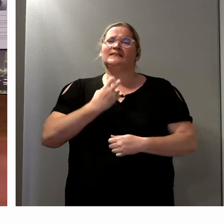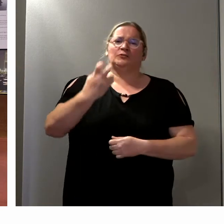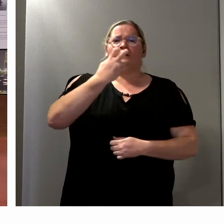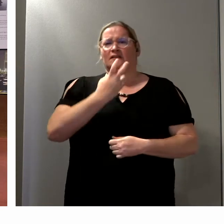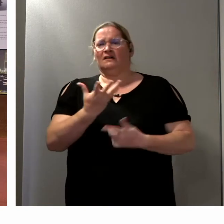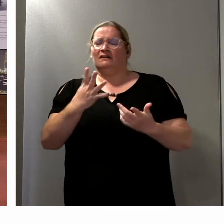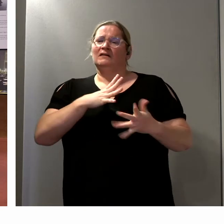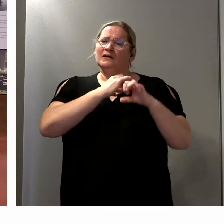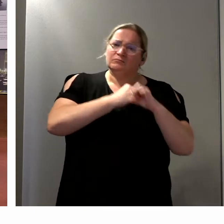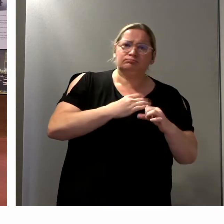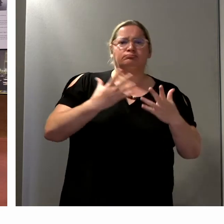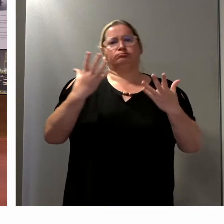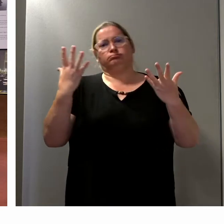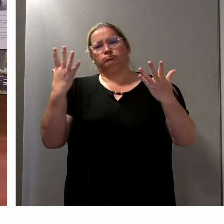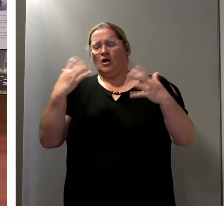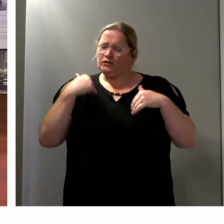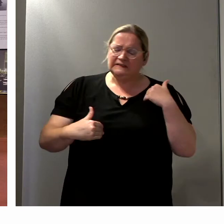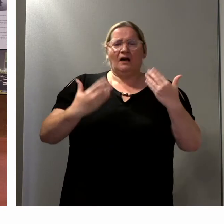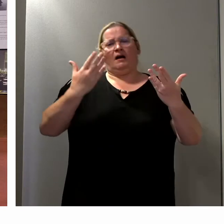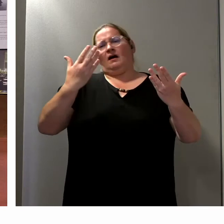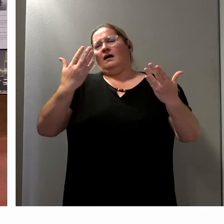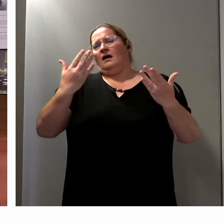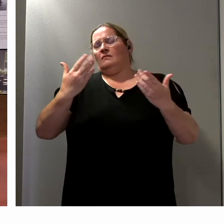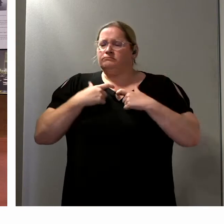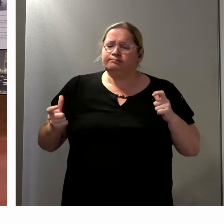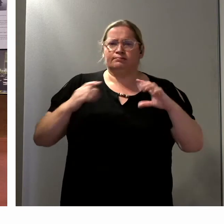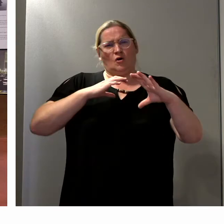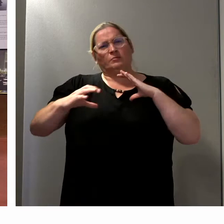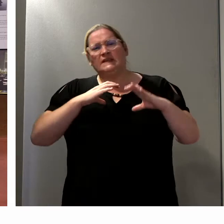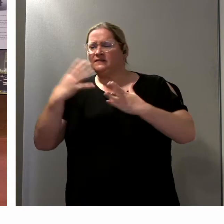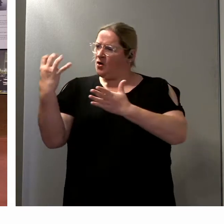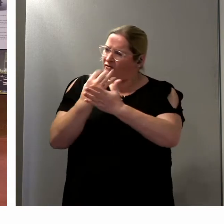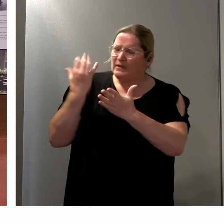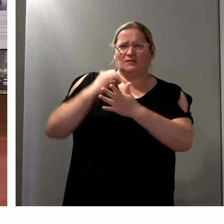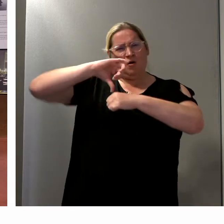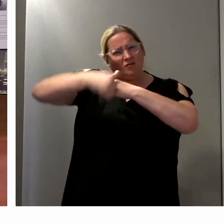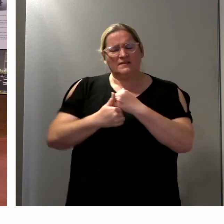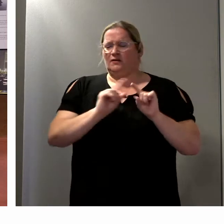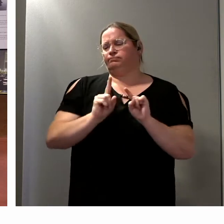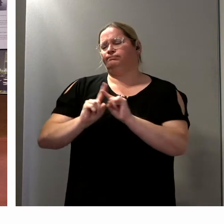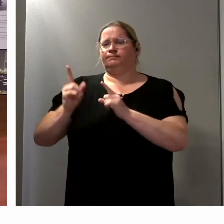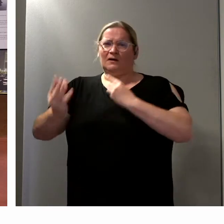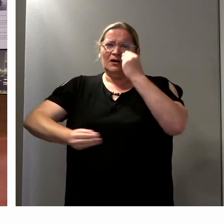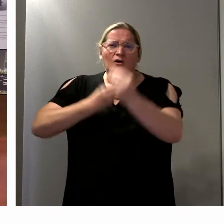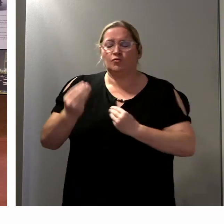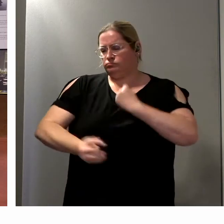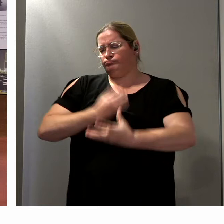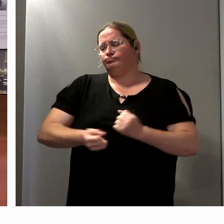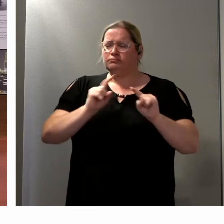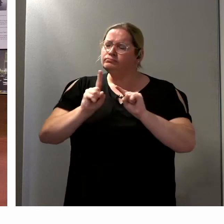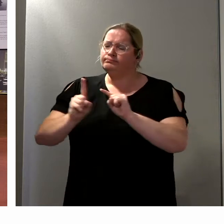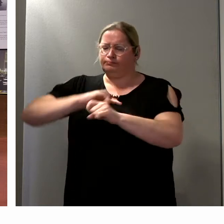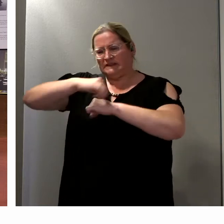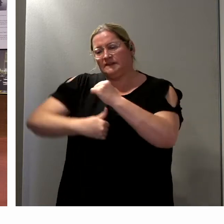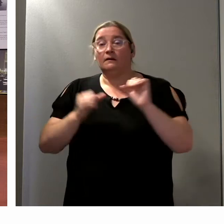leurs contraintes, quel que soit leur type de handicap, d'accès à la communication, d'accès à l'information ou d'accès à l'expression, eh bien,